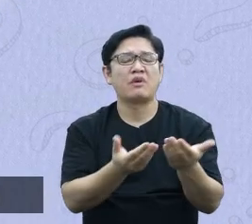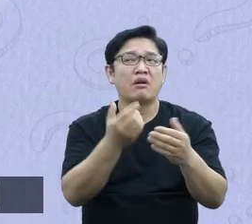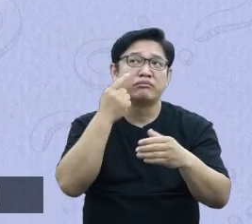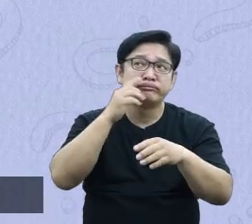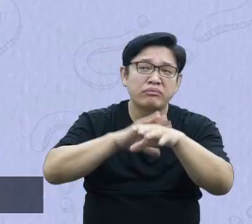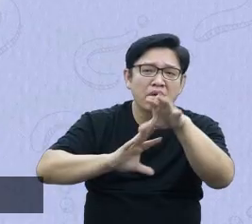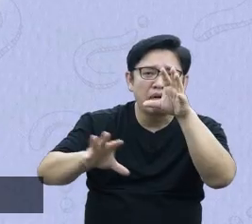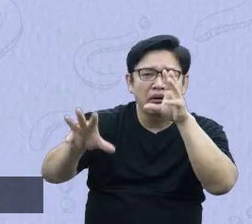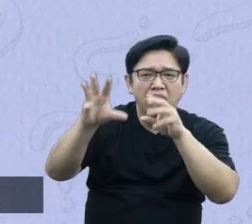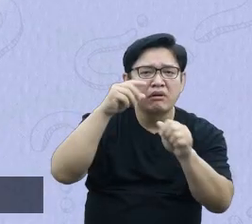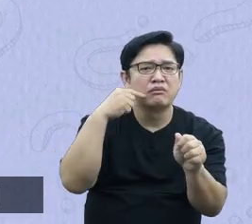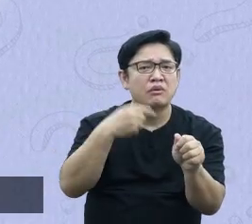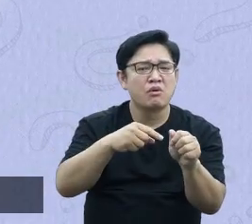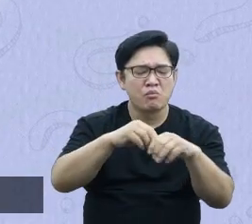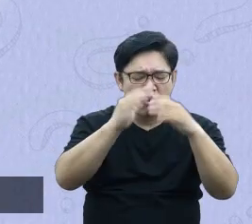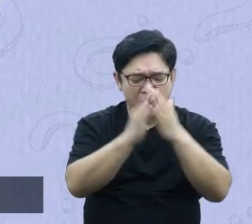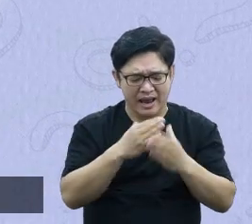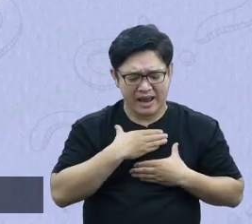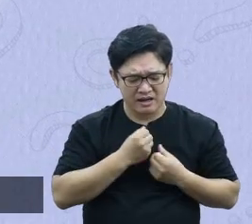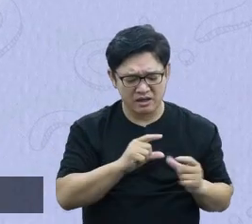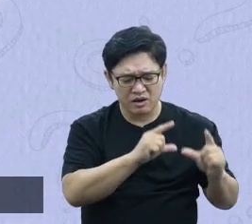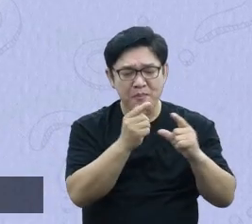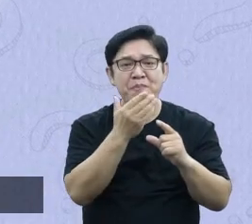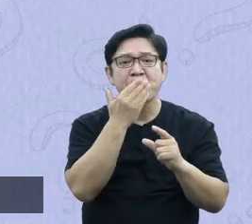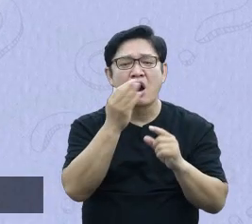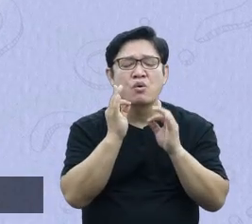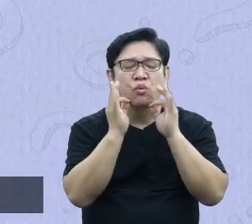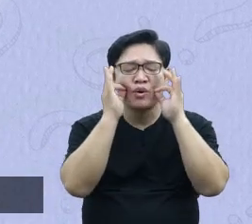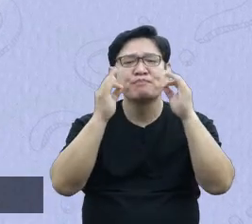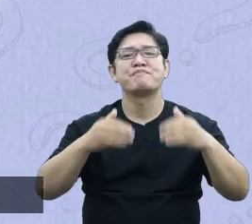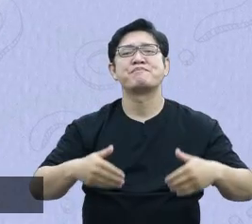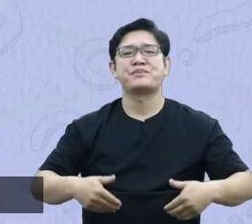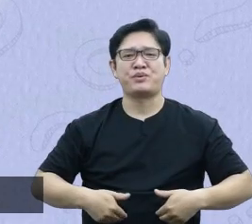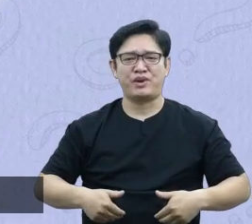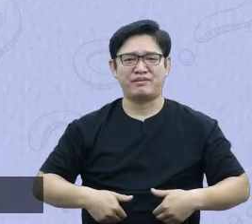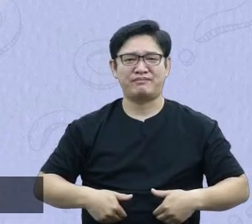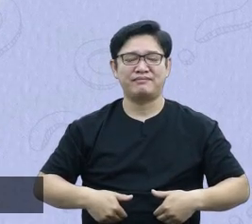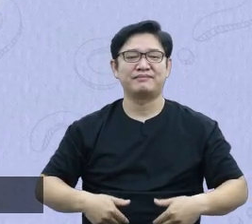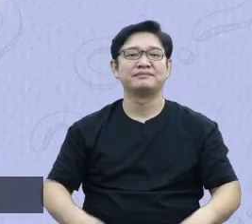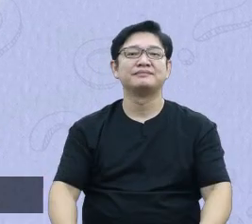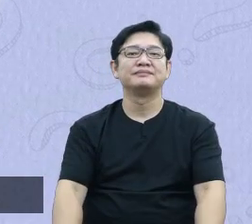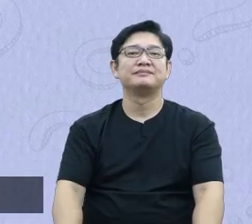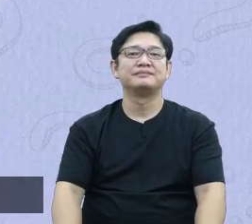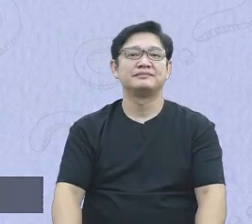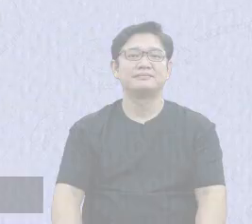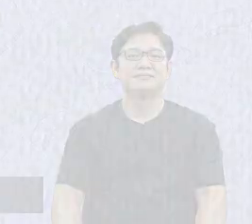가이드를 평소 잘 숙지하여 모두 안전하게 생활할 수 있도록 노력해주세요.